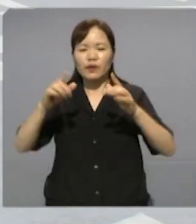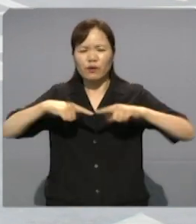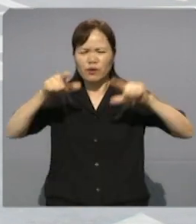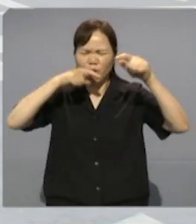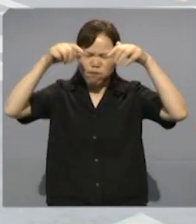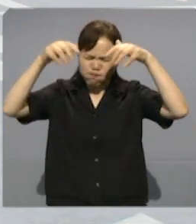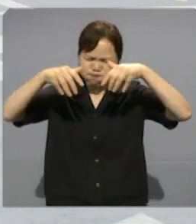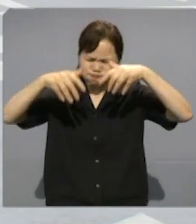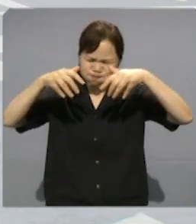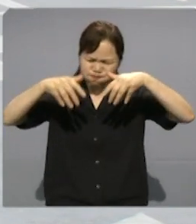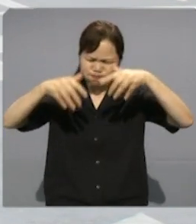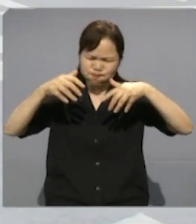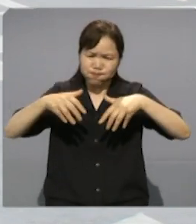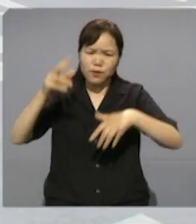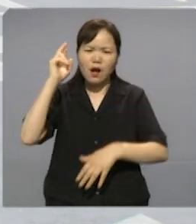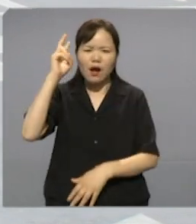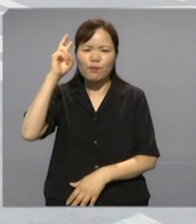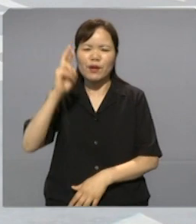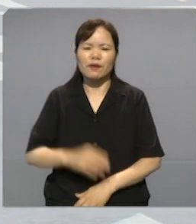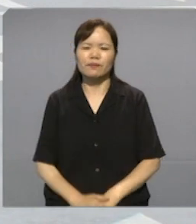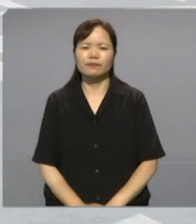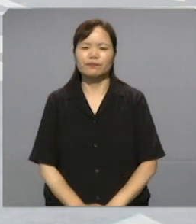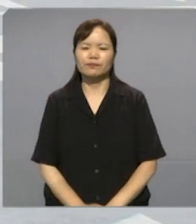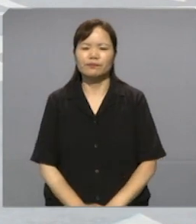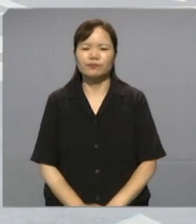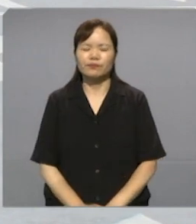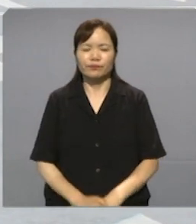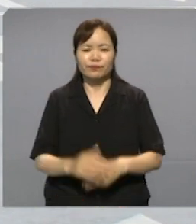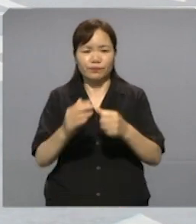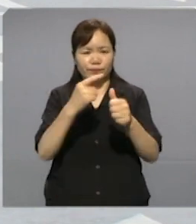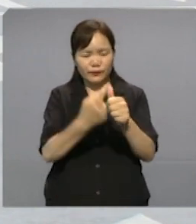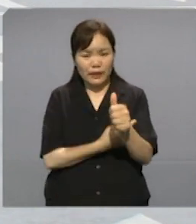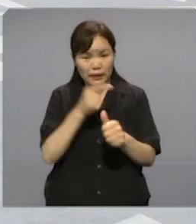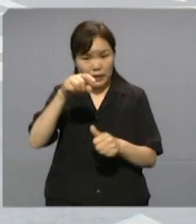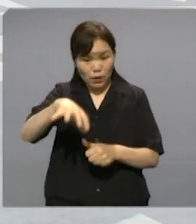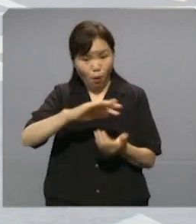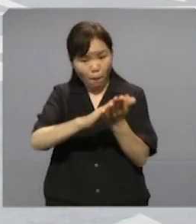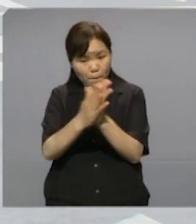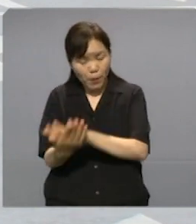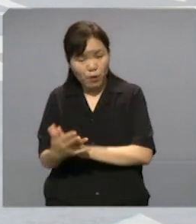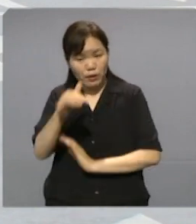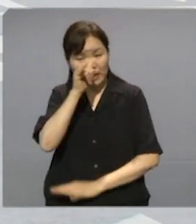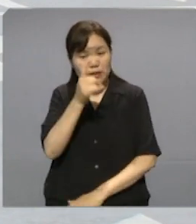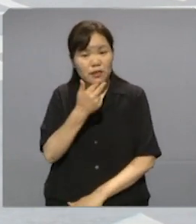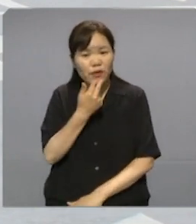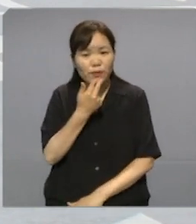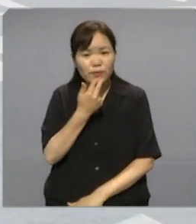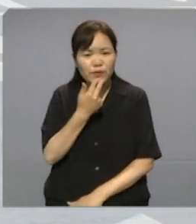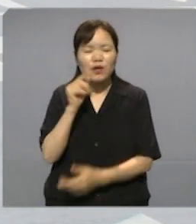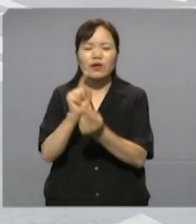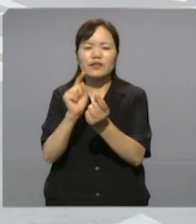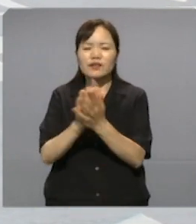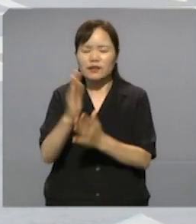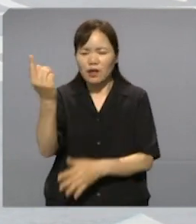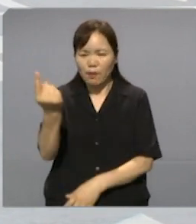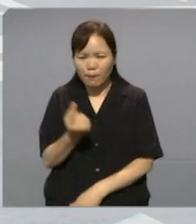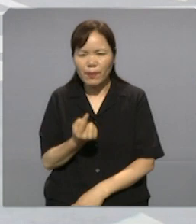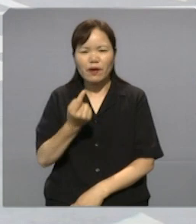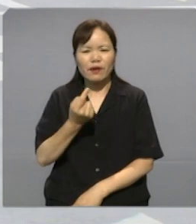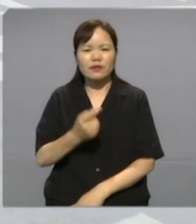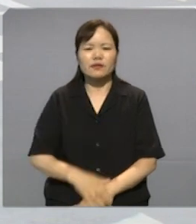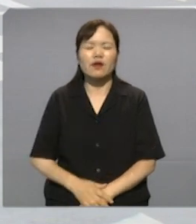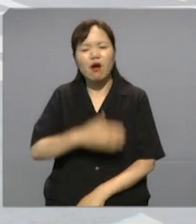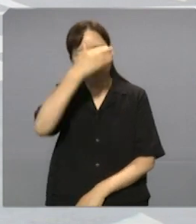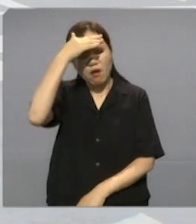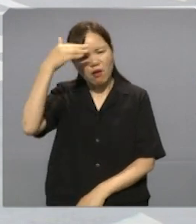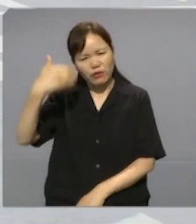비가 많이 온다고 예상되고 있는데요. 그래서 이곳이 어떻게 변화가 됐는지 현장에 와 봤습니다.